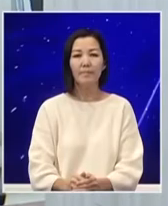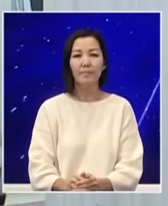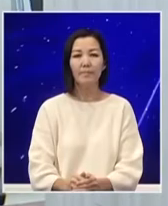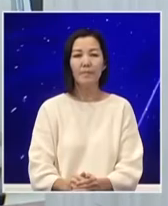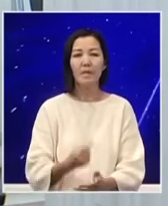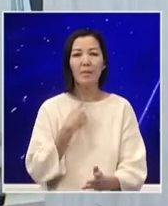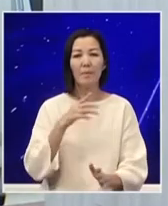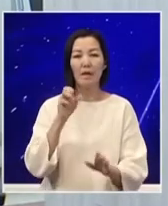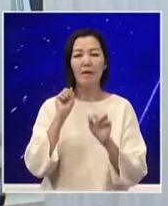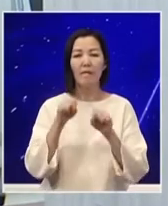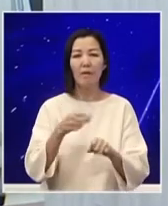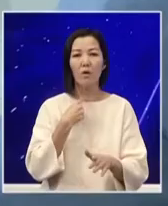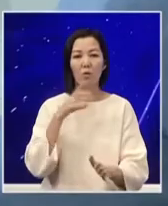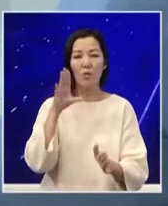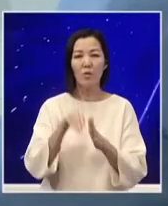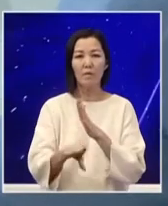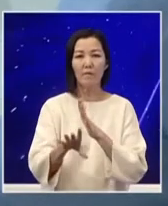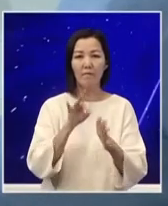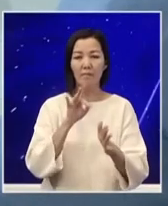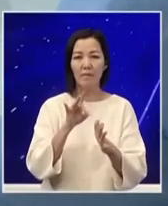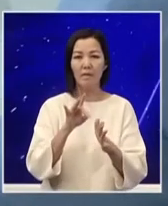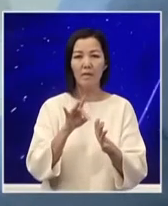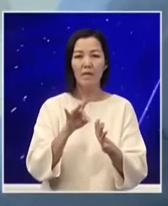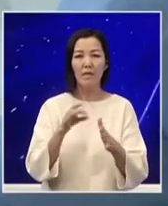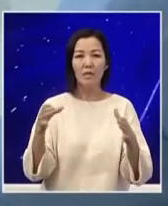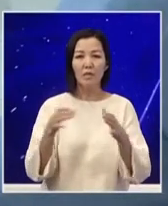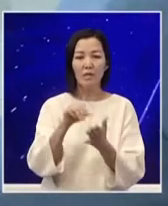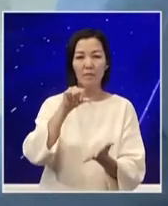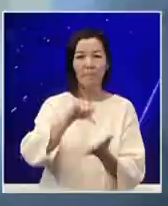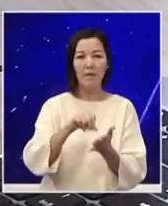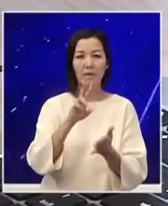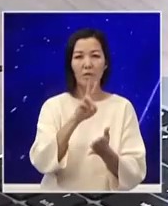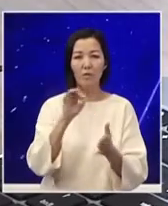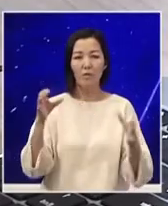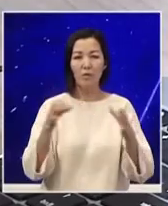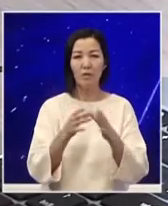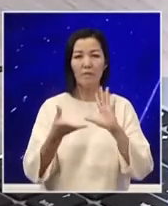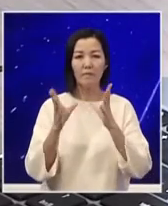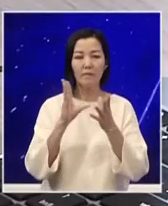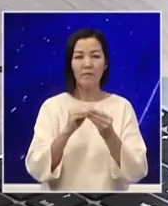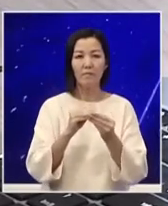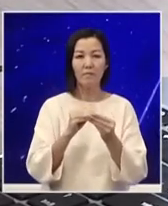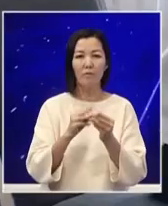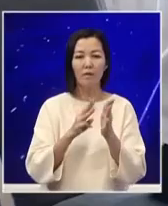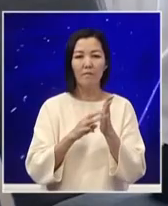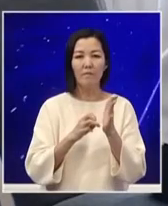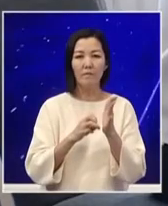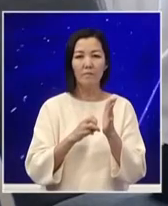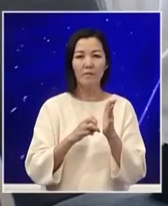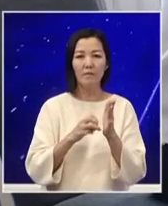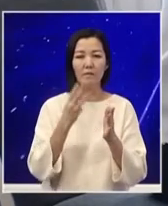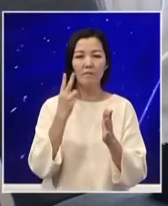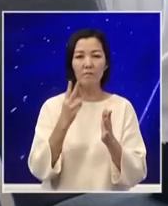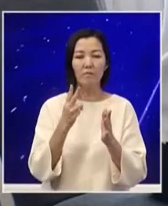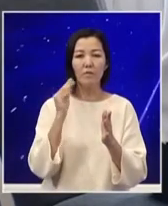Право голоса на внутрипартийных выборах имеют только члены партии «Нур Отан». Их в Алматинской области порядка 82 тысяч